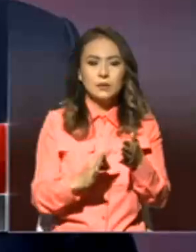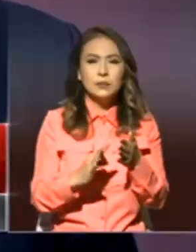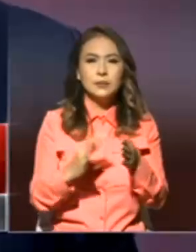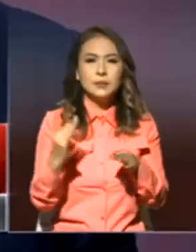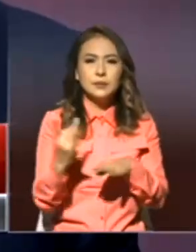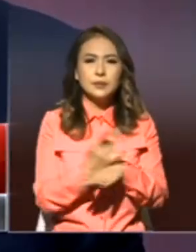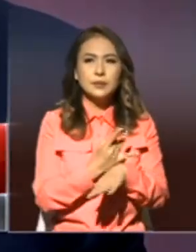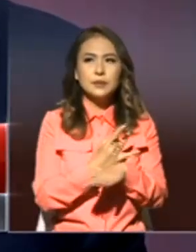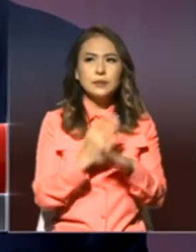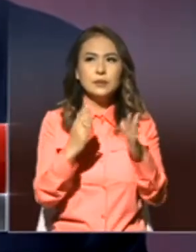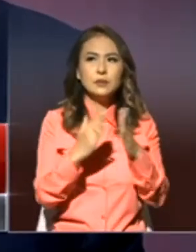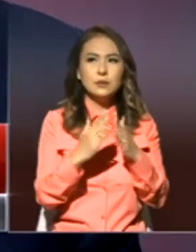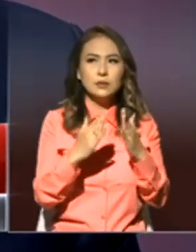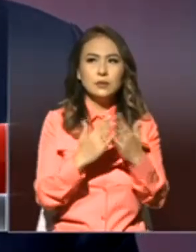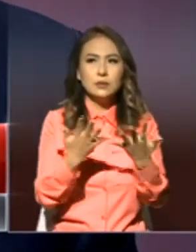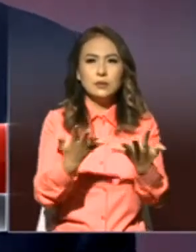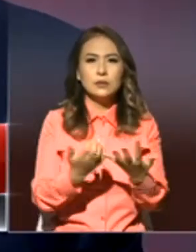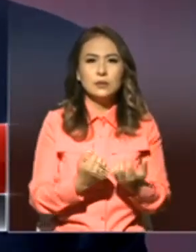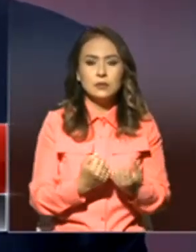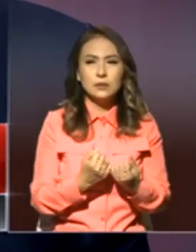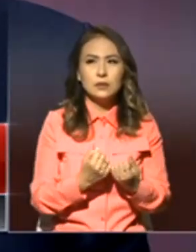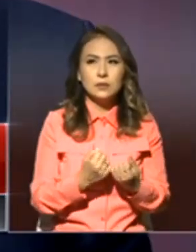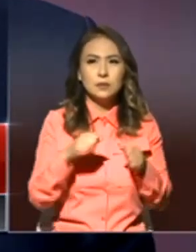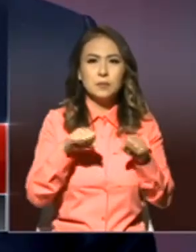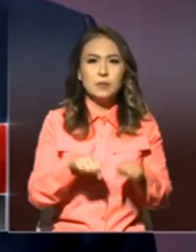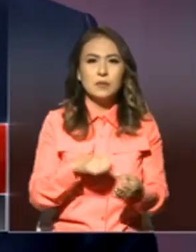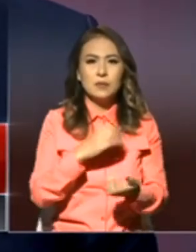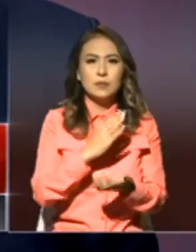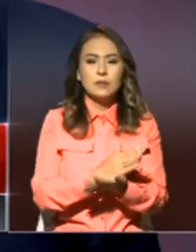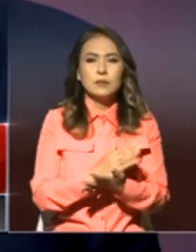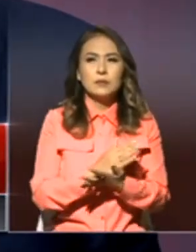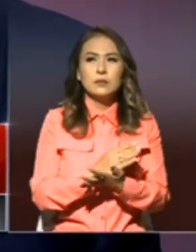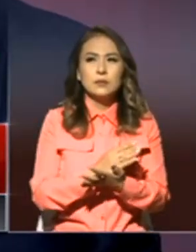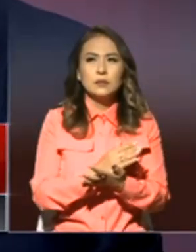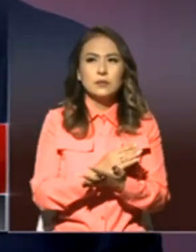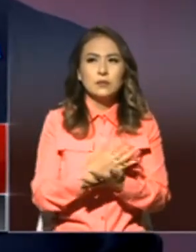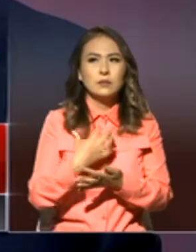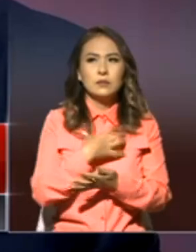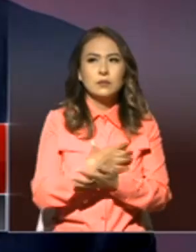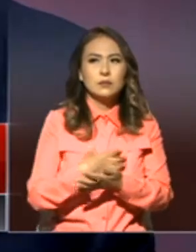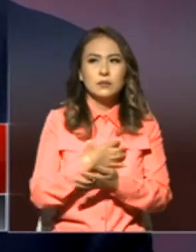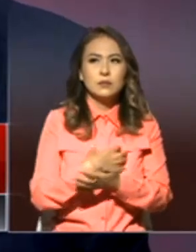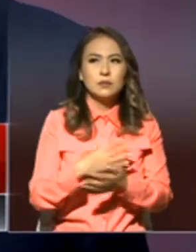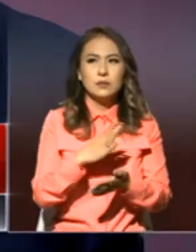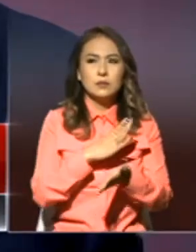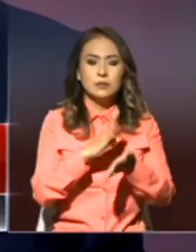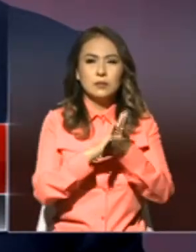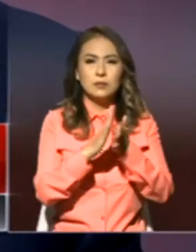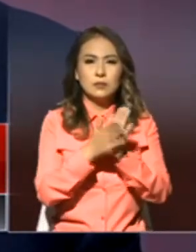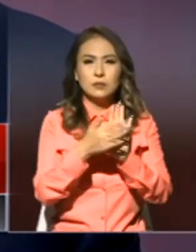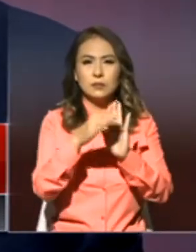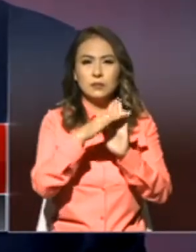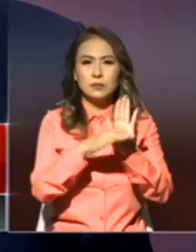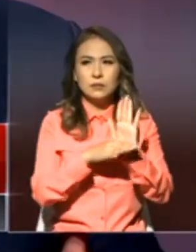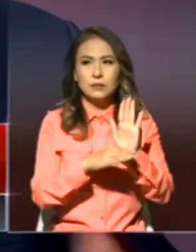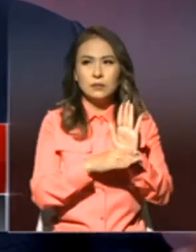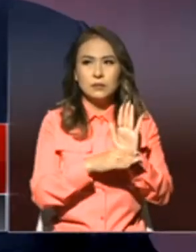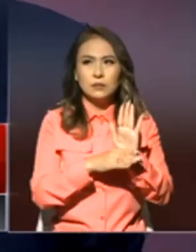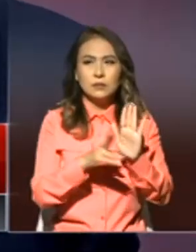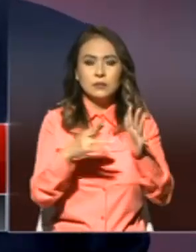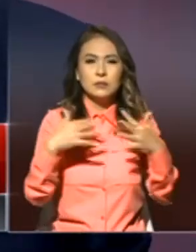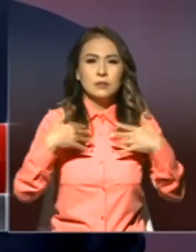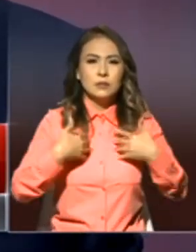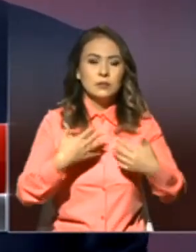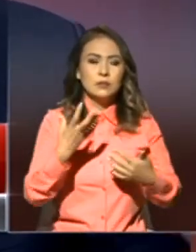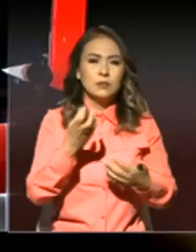рет үй алуға олардың құқығы пайда болар еді. Негізгі жүйе осындай, осыған бағытталамыз деген. Бірақ өкінішке орай оған